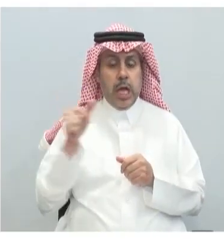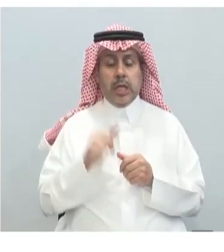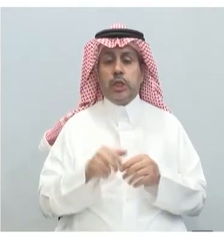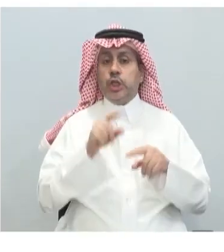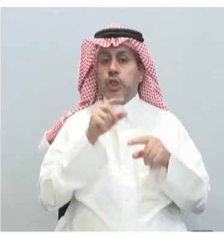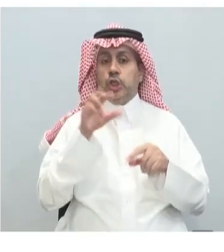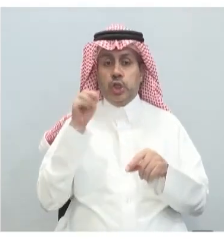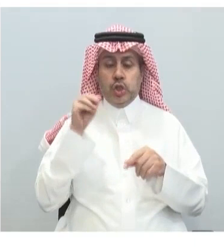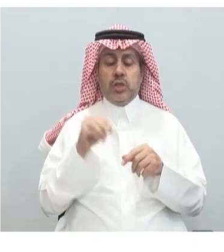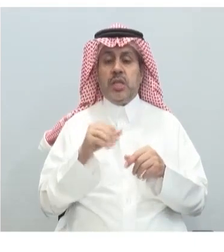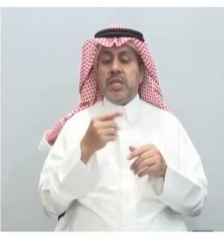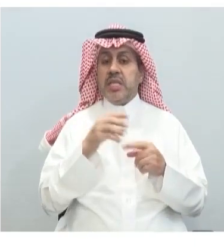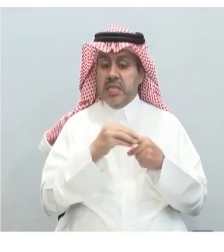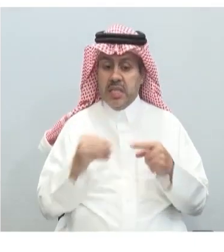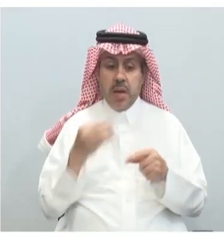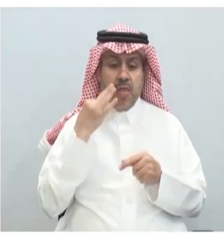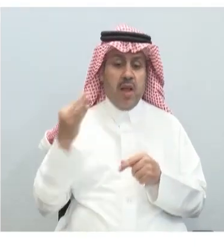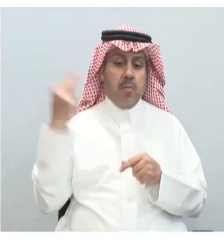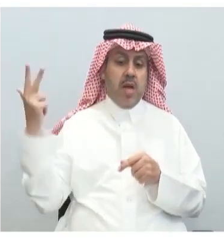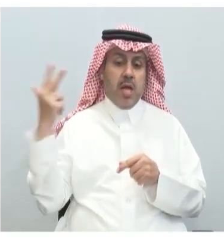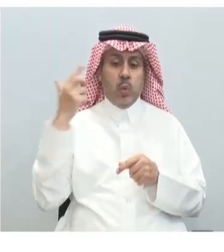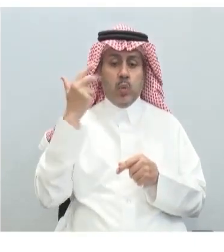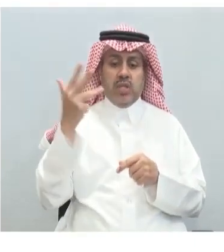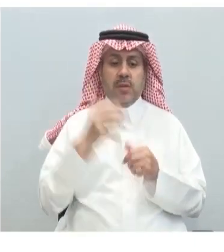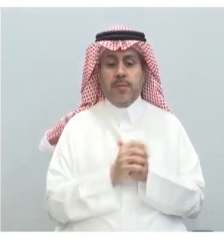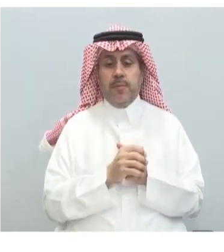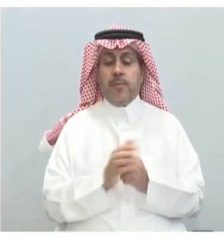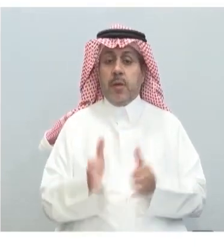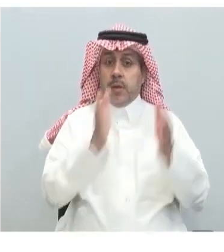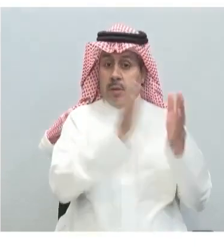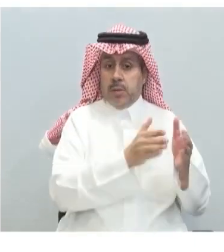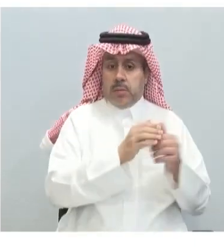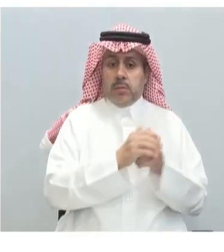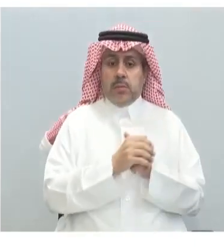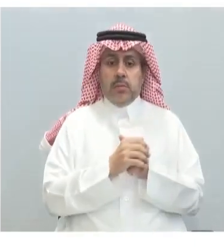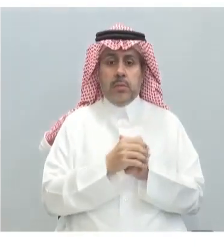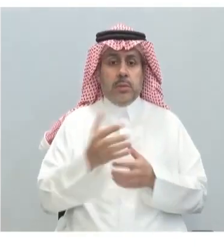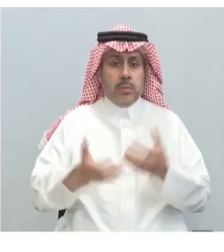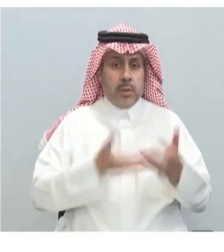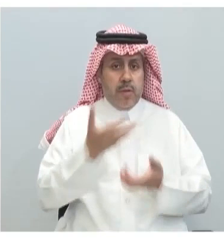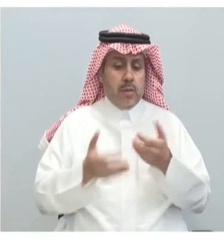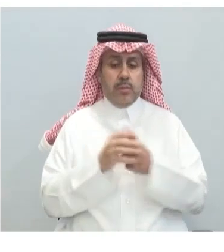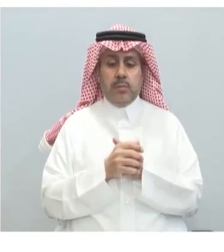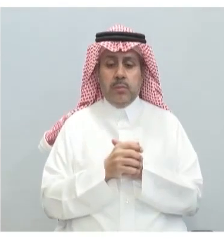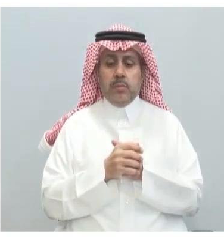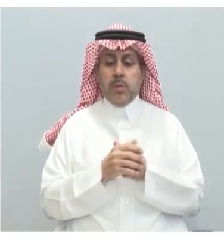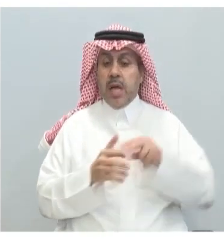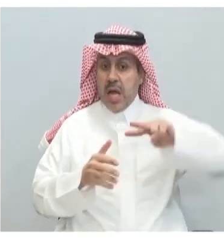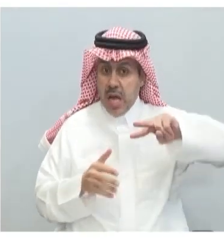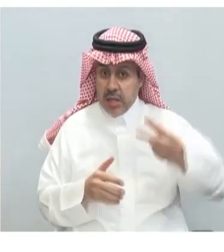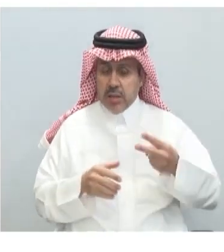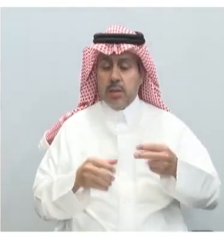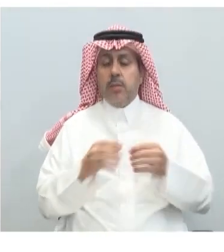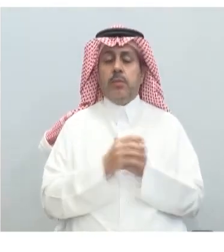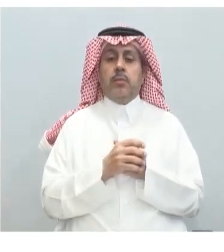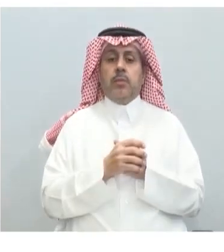سيعطيني سال 398 ننتقل للجزء هذا من التفاعل هنا نعكس المعادله الثانيه